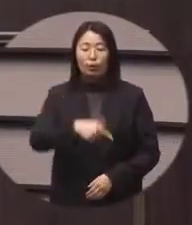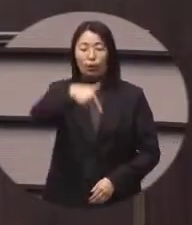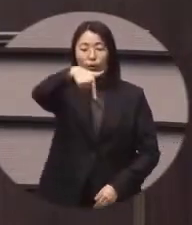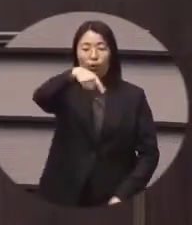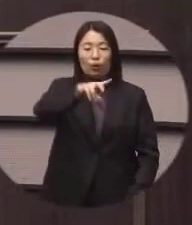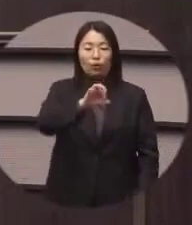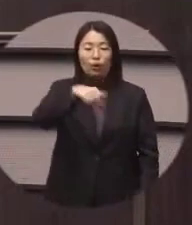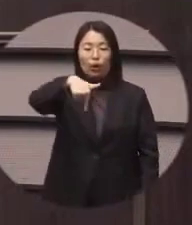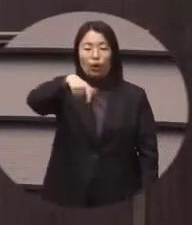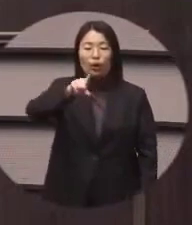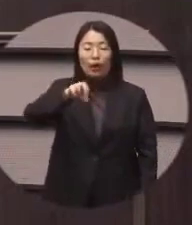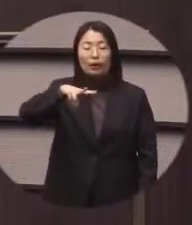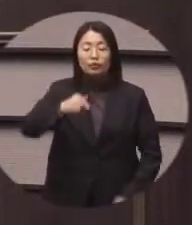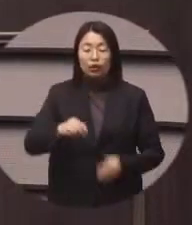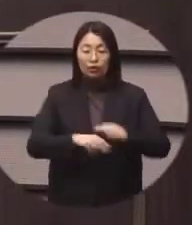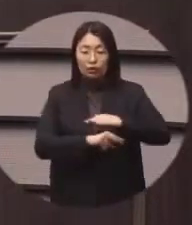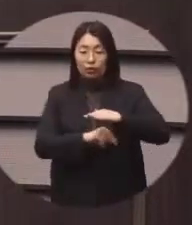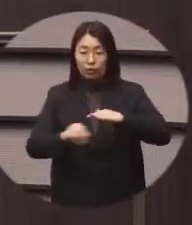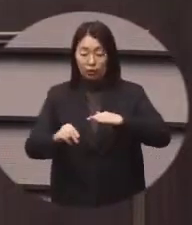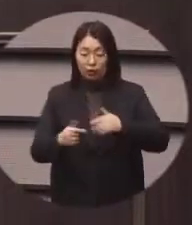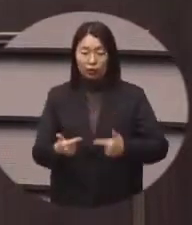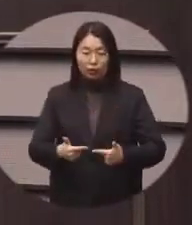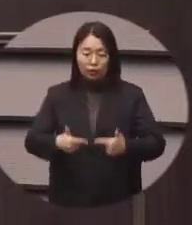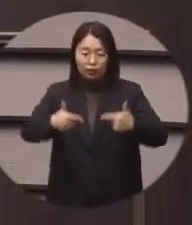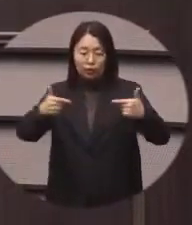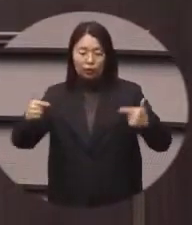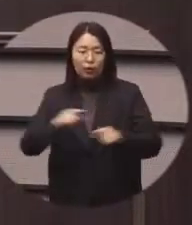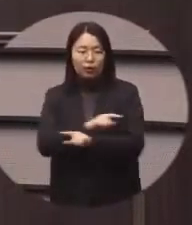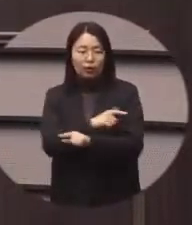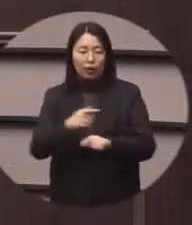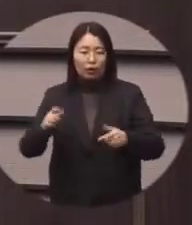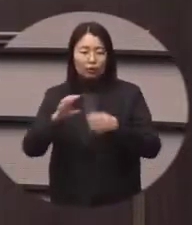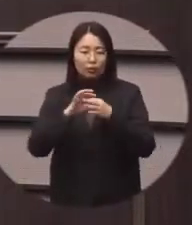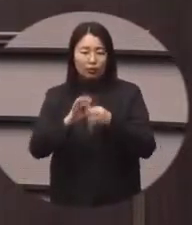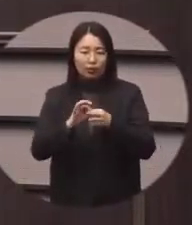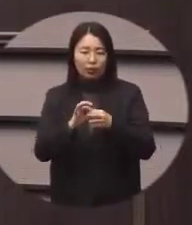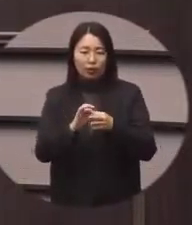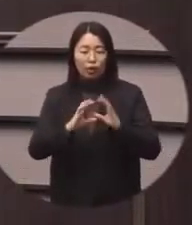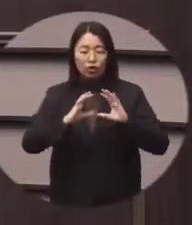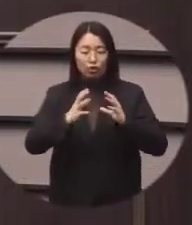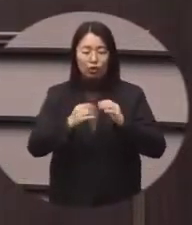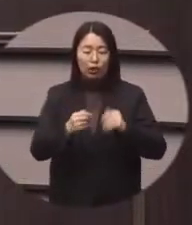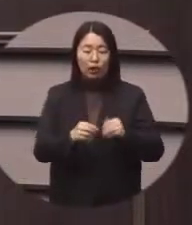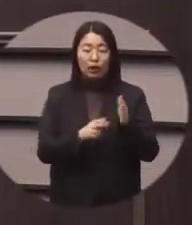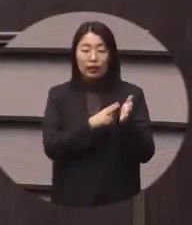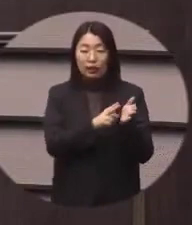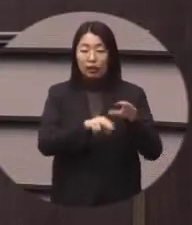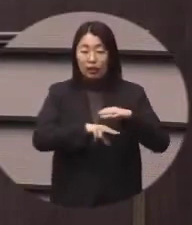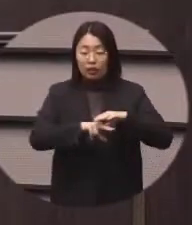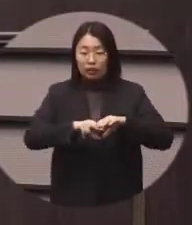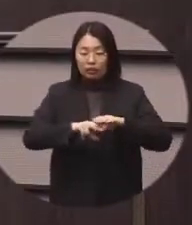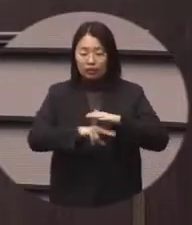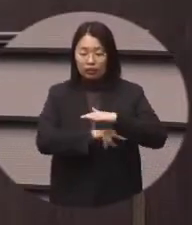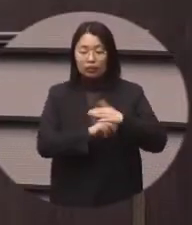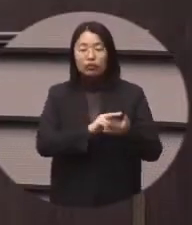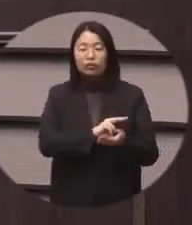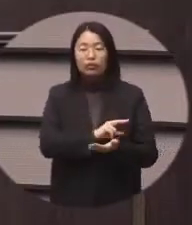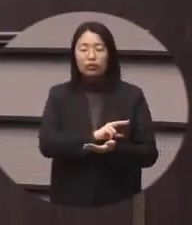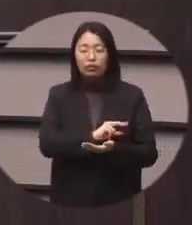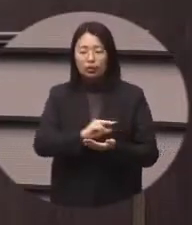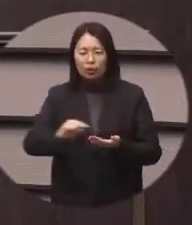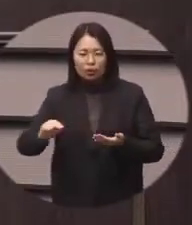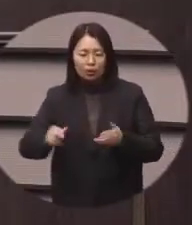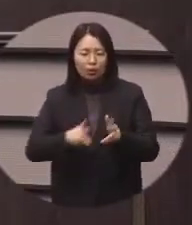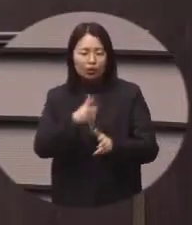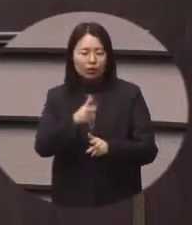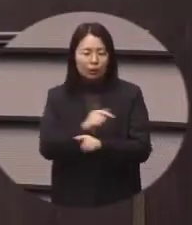연장이 국가 철도망 구축 계획 신규 사업 반영과 판교 5호선 반영을 위한 경기도 도시철도망 구축